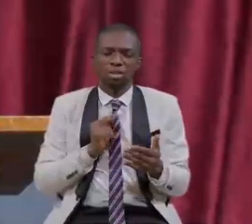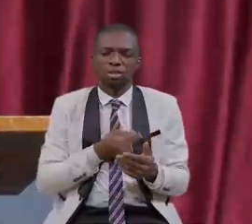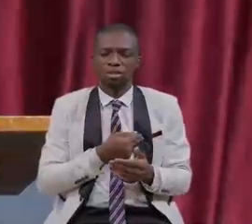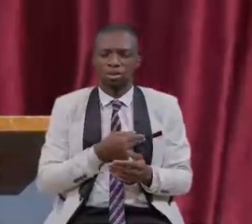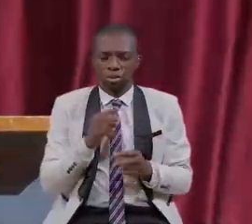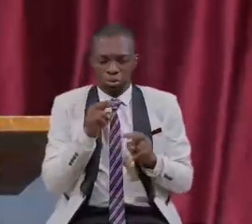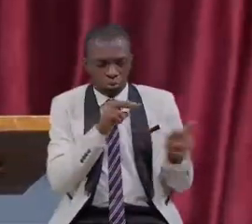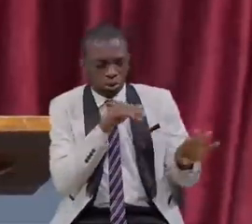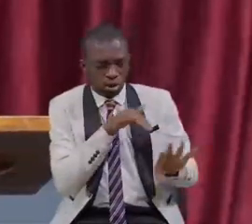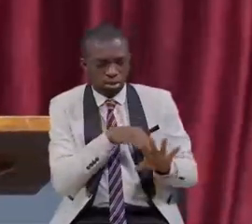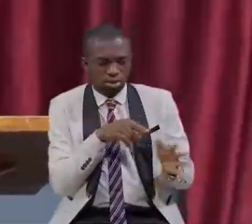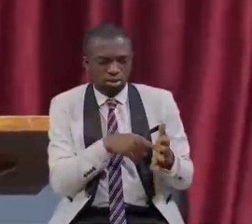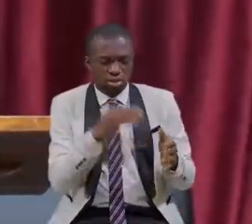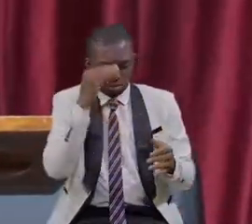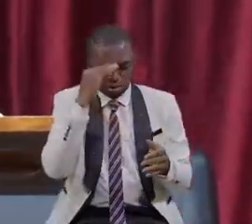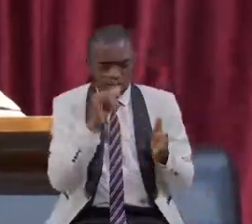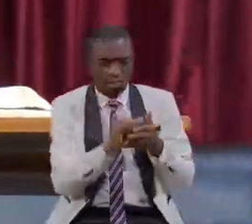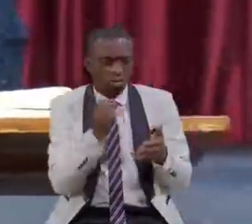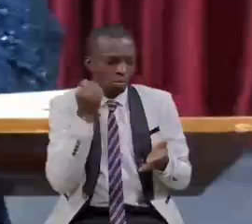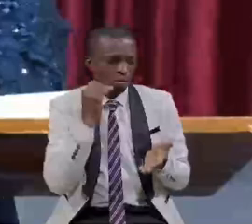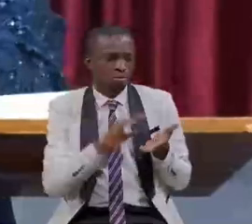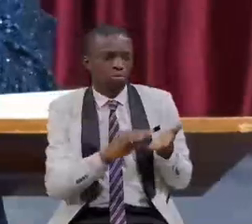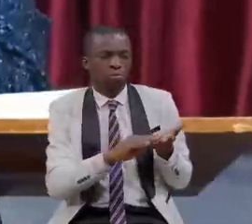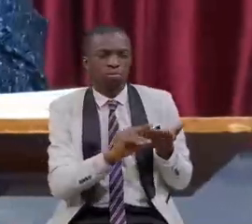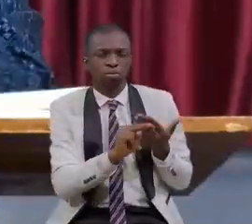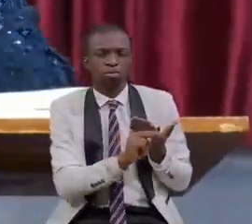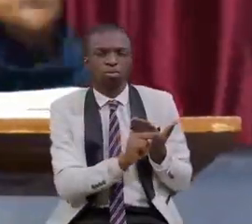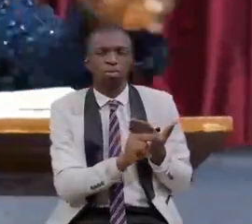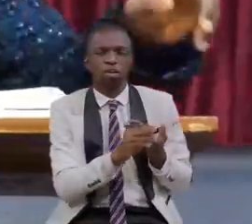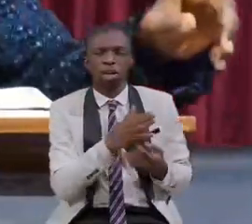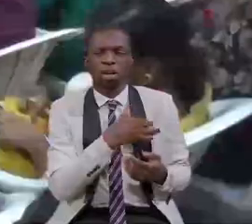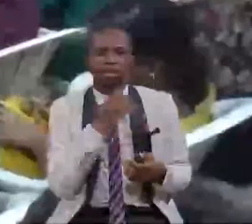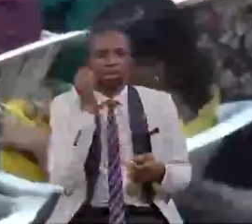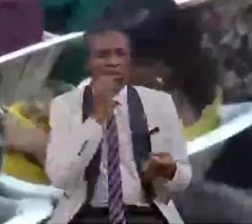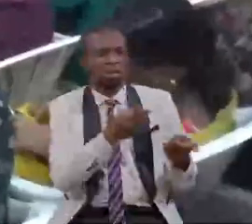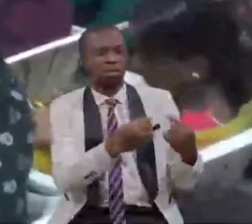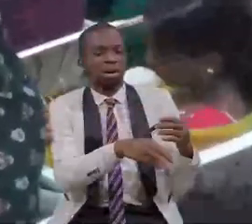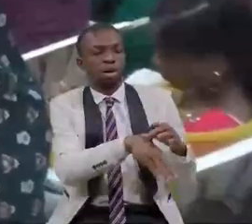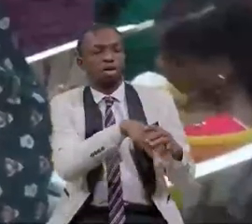Regardez cet homme qui a été pardonné. Et comme il était sorti,